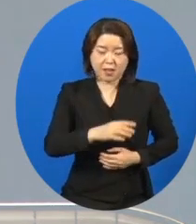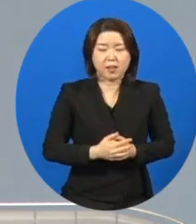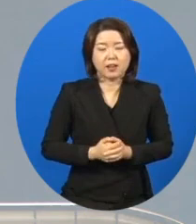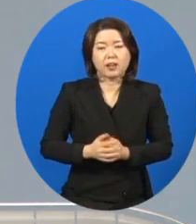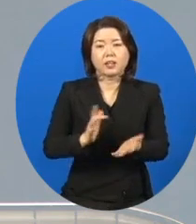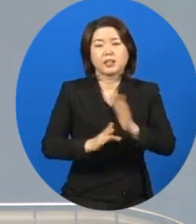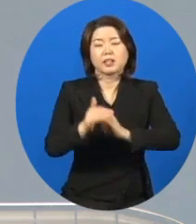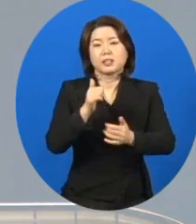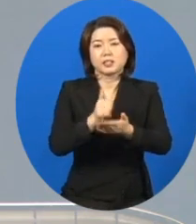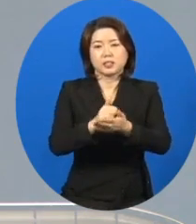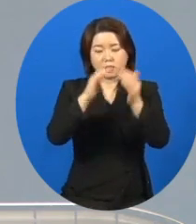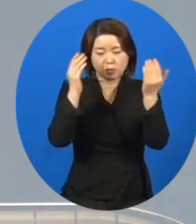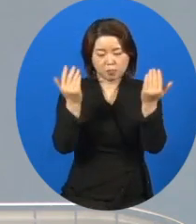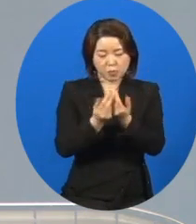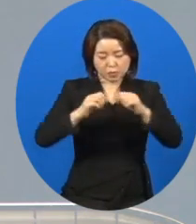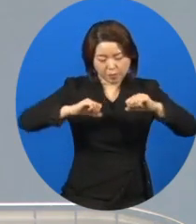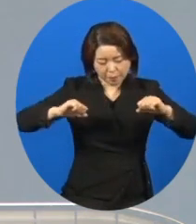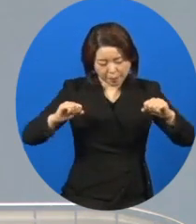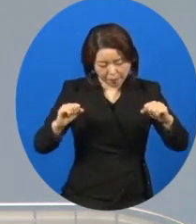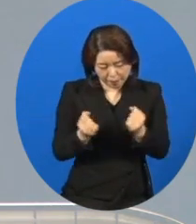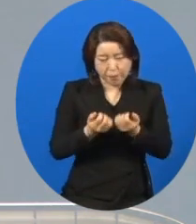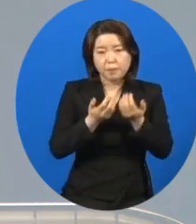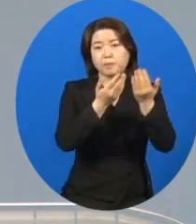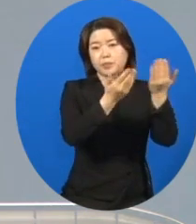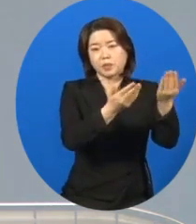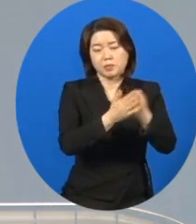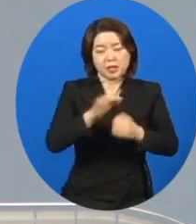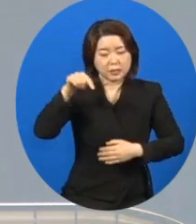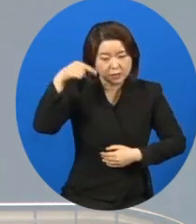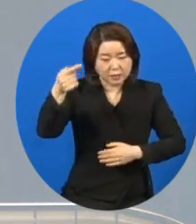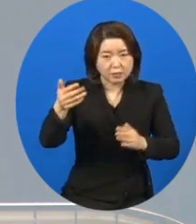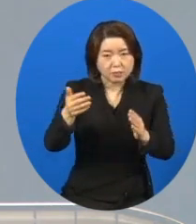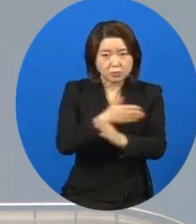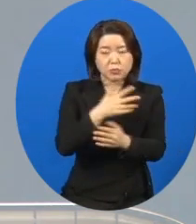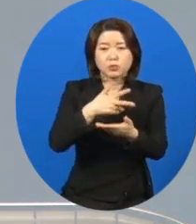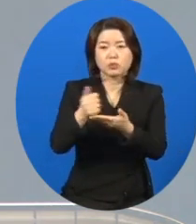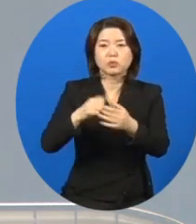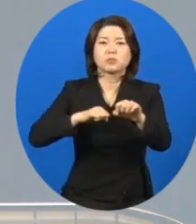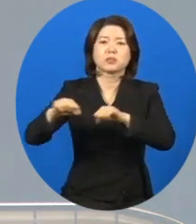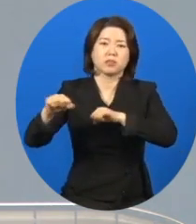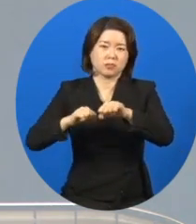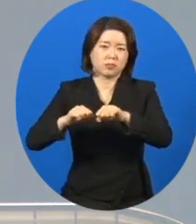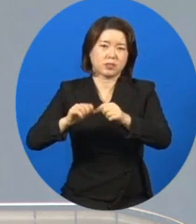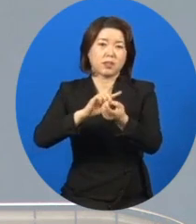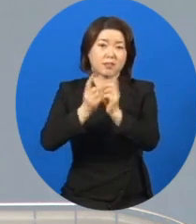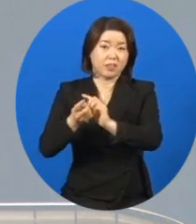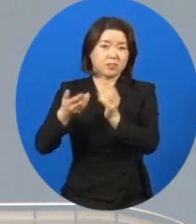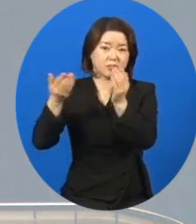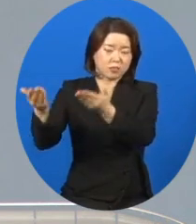예수님께 복종시키면 그 다음부터 주님께서 역사하시는 거예요.